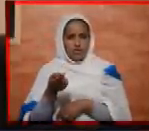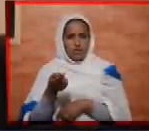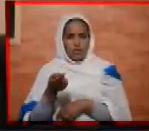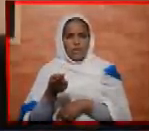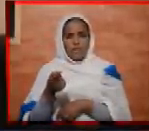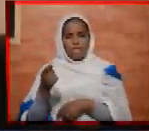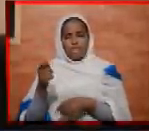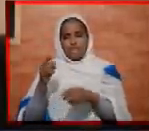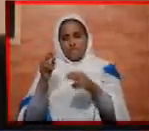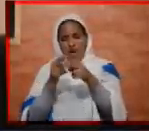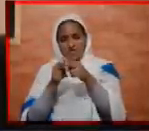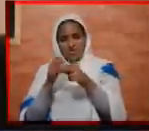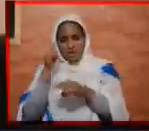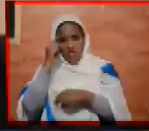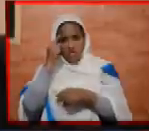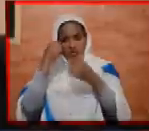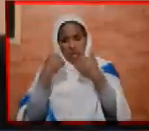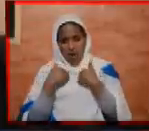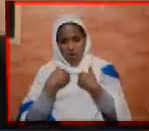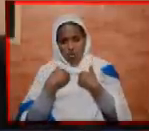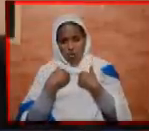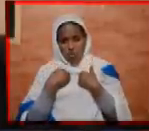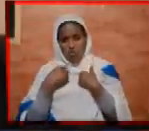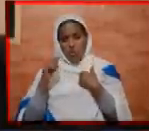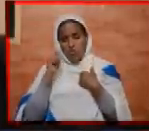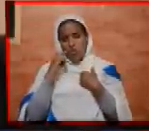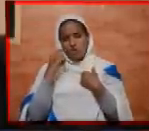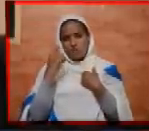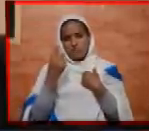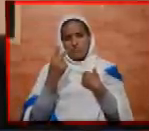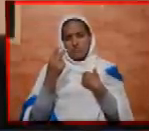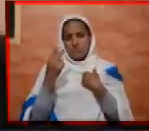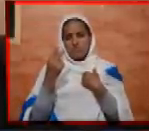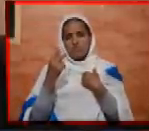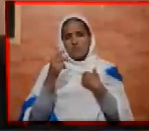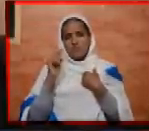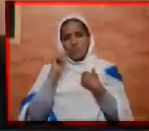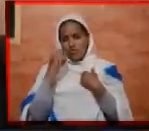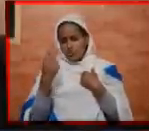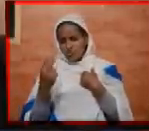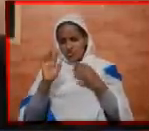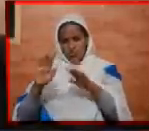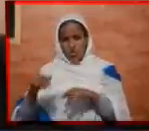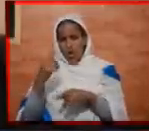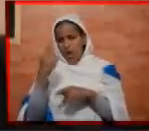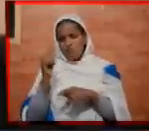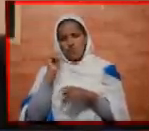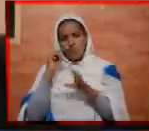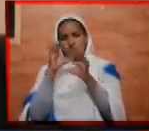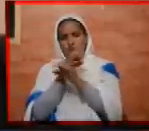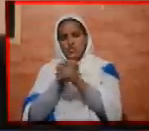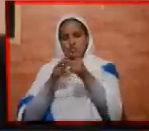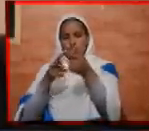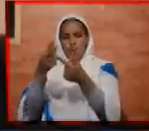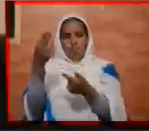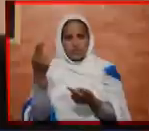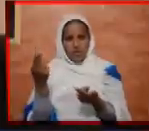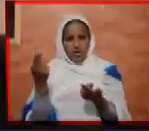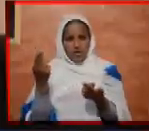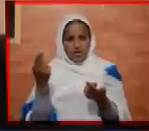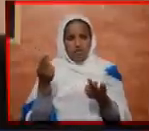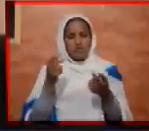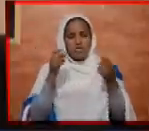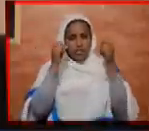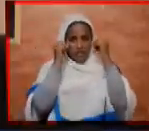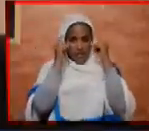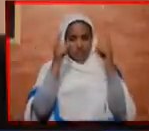አጭር አስተሳሰብ ያለው እንኳን አንዱ እንኳን በስር አንዱ ሳይጨርሰው ያቋርጣል።